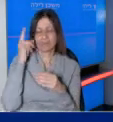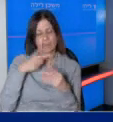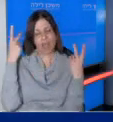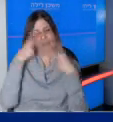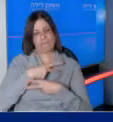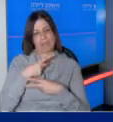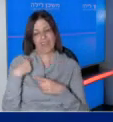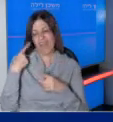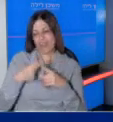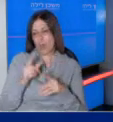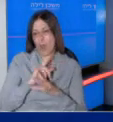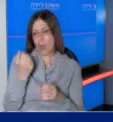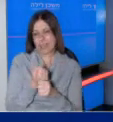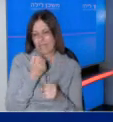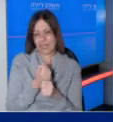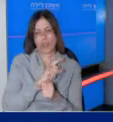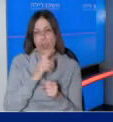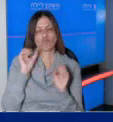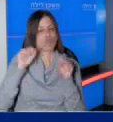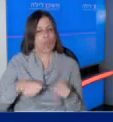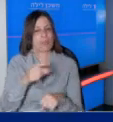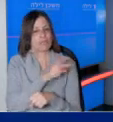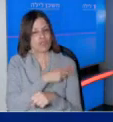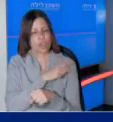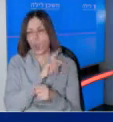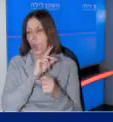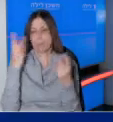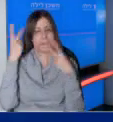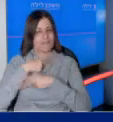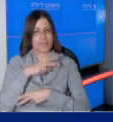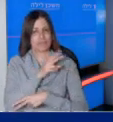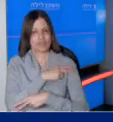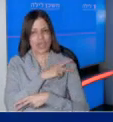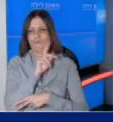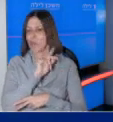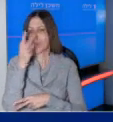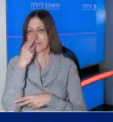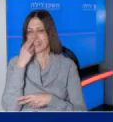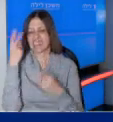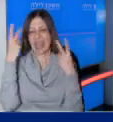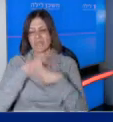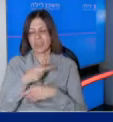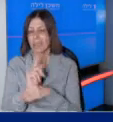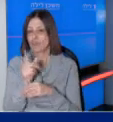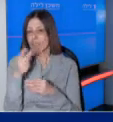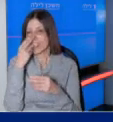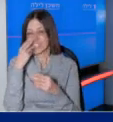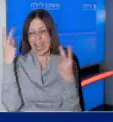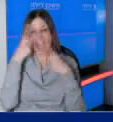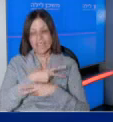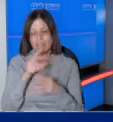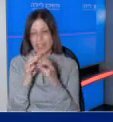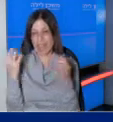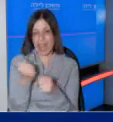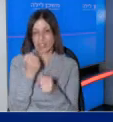היום הוא לא מתפקד, הוא לא שולט במשטרה, הוא לא מבין במשטרה, והוא גם לא מנסה להבין. ברגע שהוא ינסה להבין ויתחיל לעשות